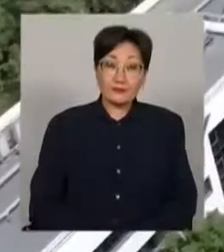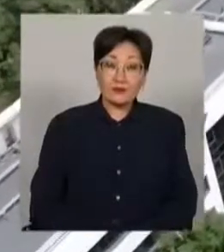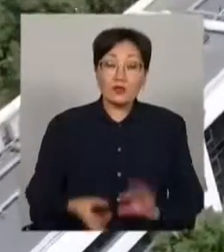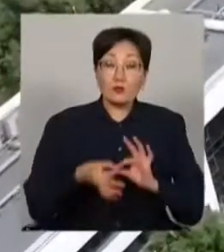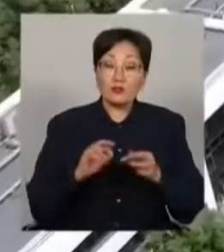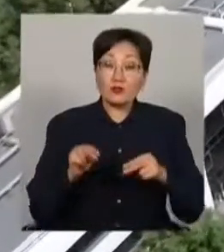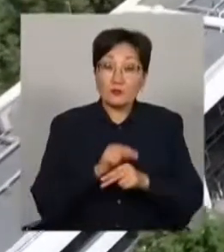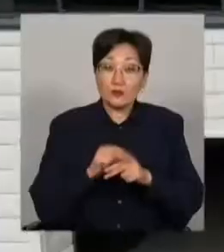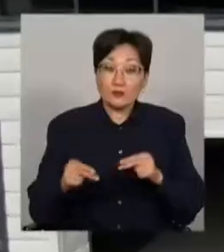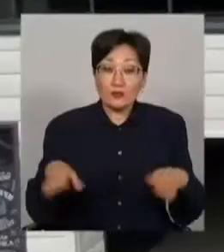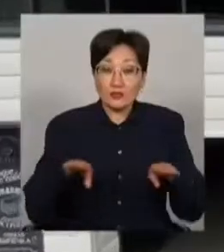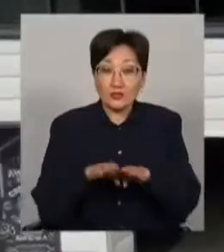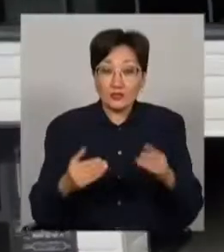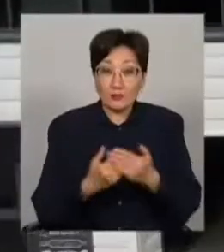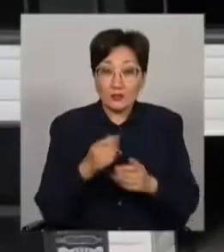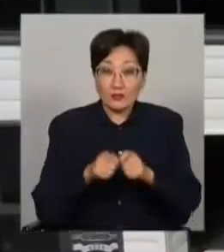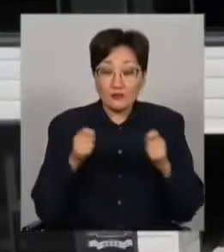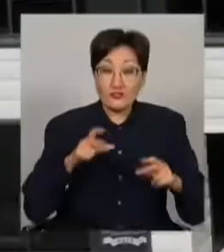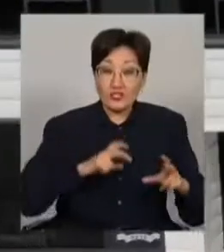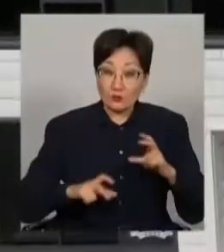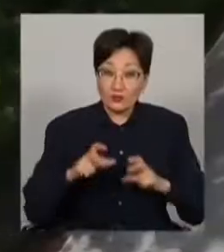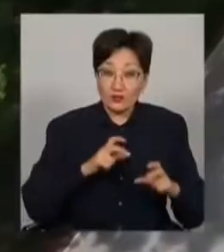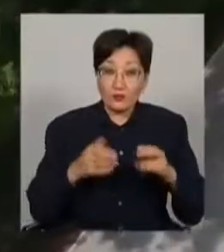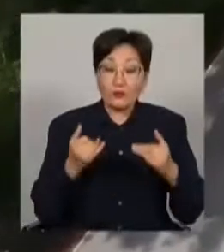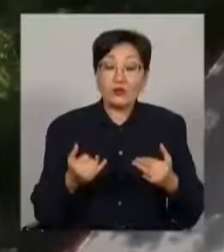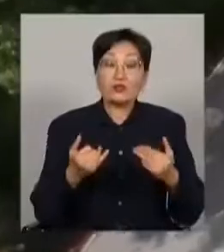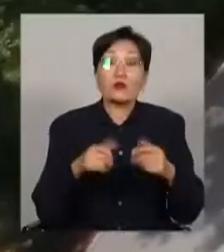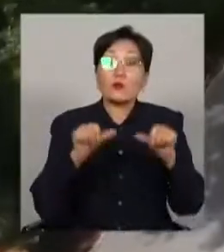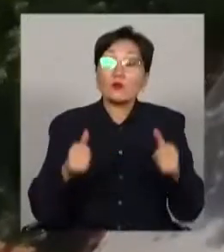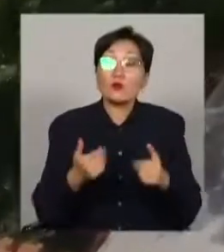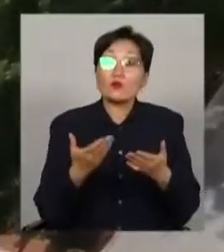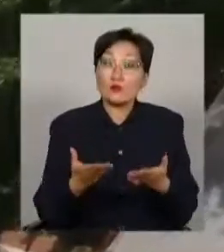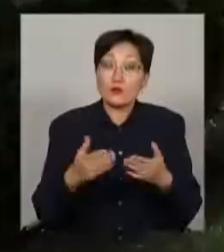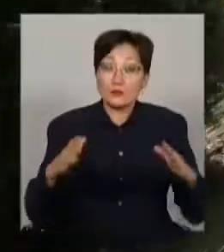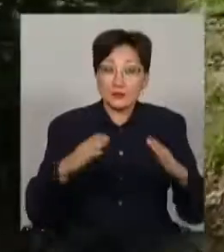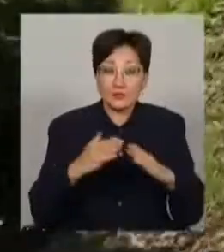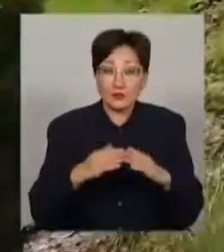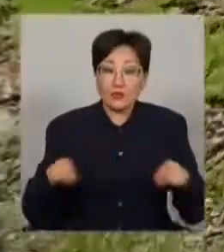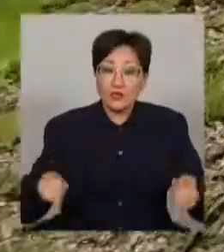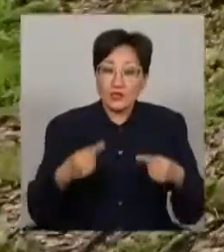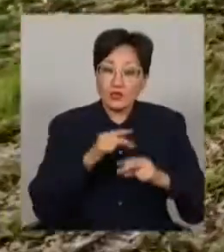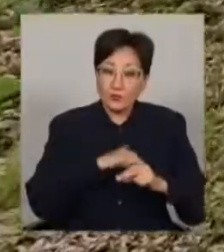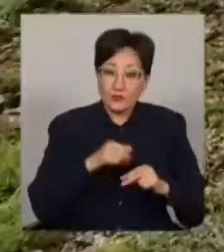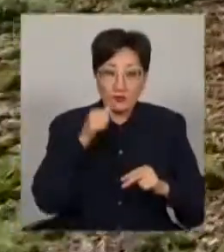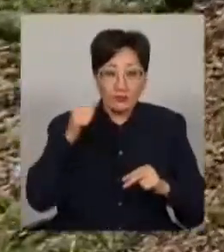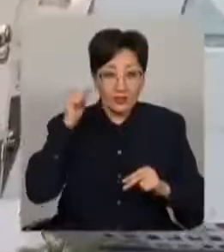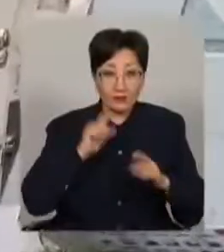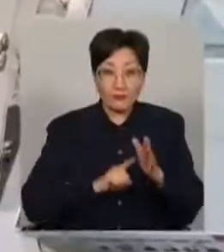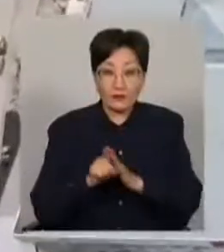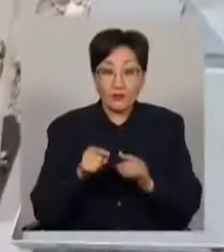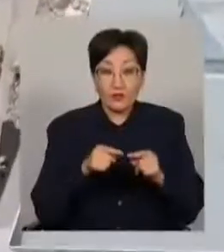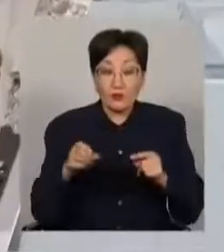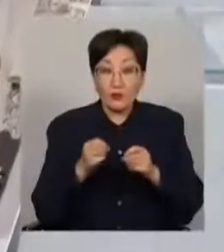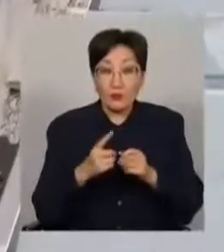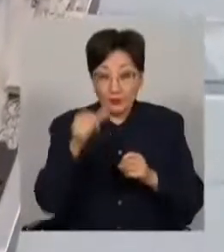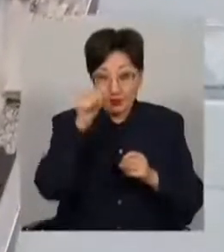Күрделі жөндеуге жабылып қайта ашылған Нархоз университетінің бүгінгі бейнесі осы. Ғимаратты жаңғырту жұмыстары былтыр басталған. Араға 11